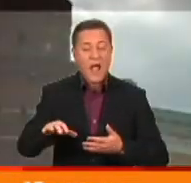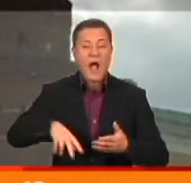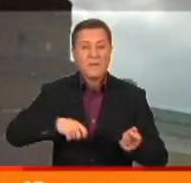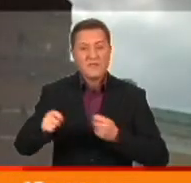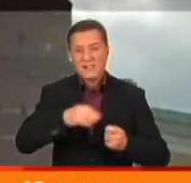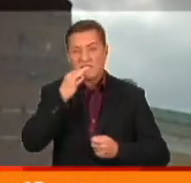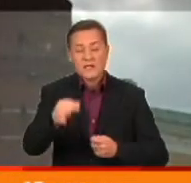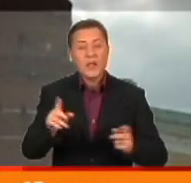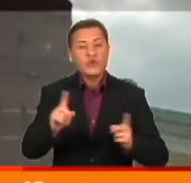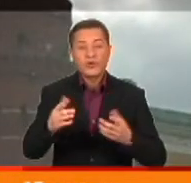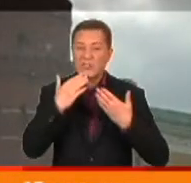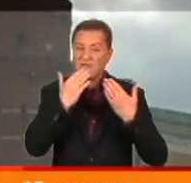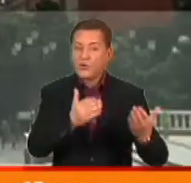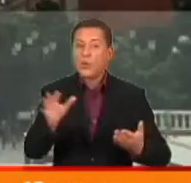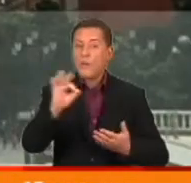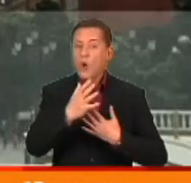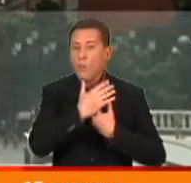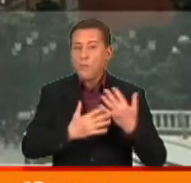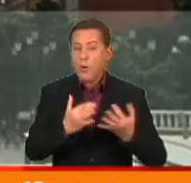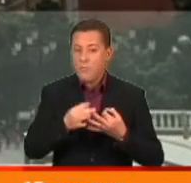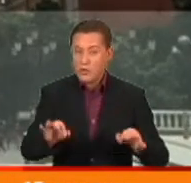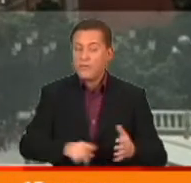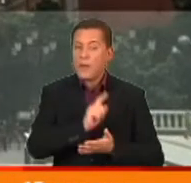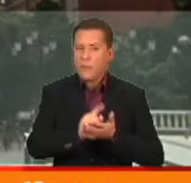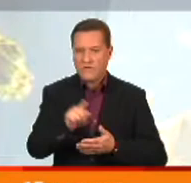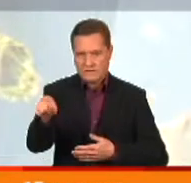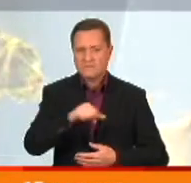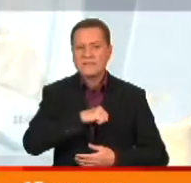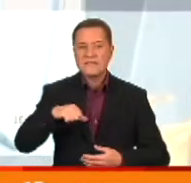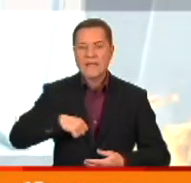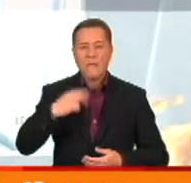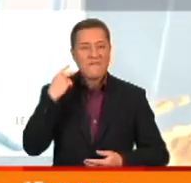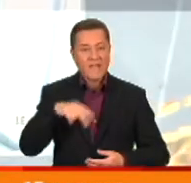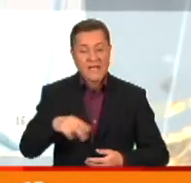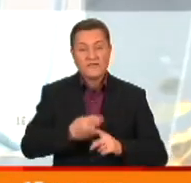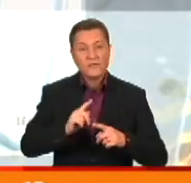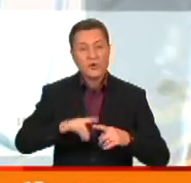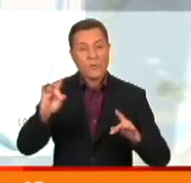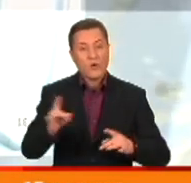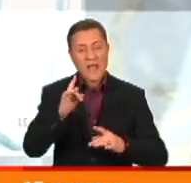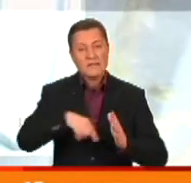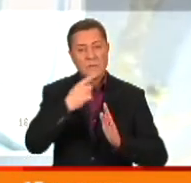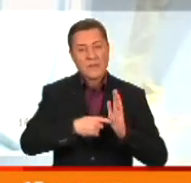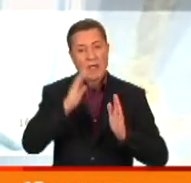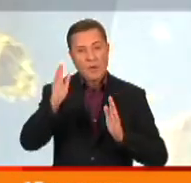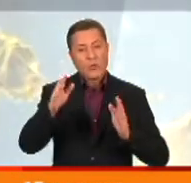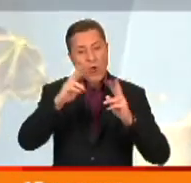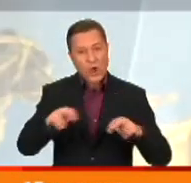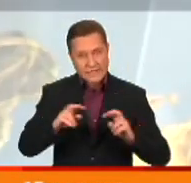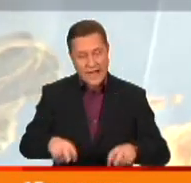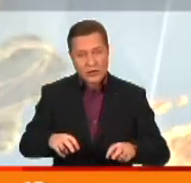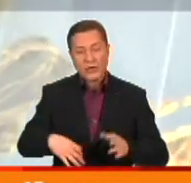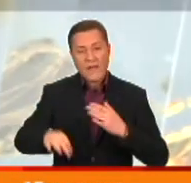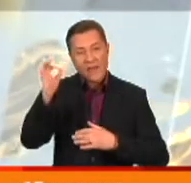відписала, що звернутися про помилування повинен сам в'язень. Лише у цьому разі питання буде розглянуте.